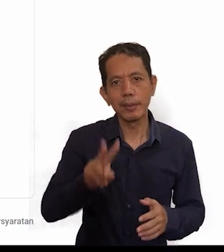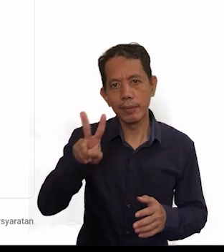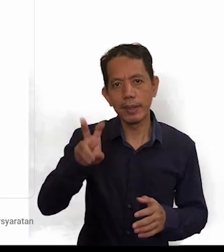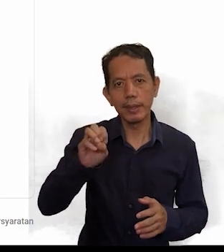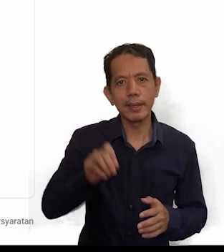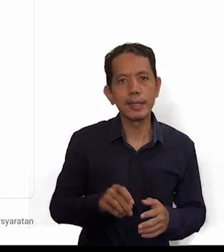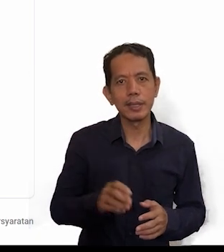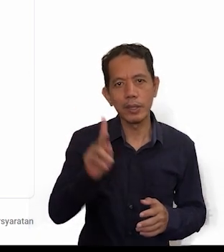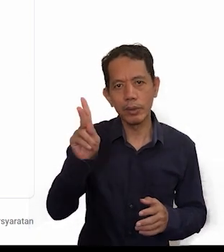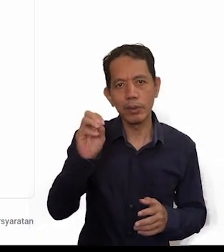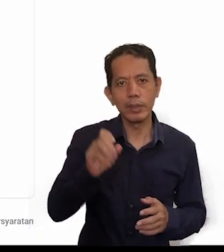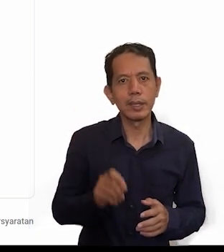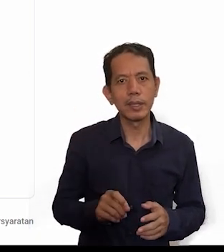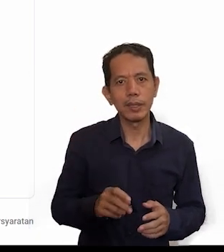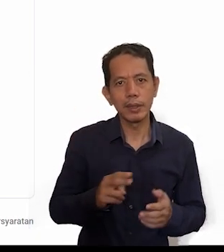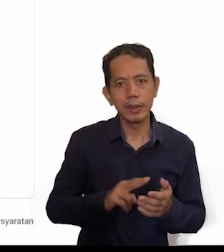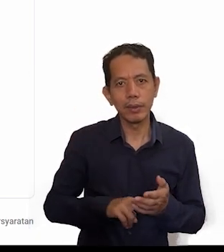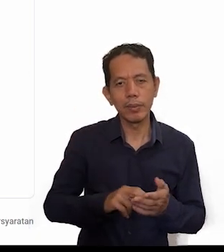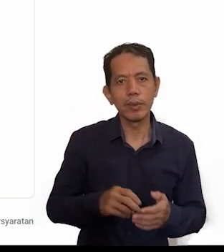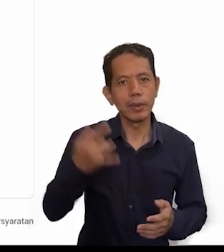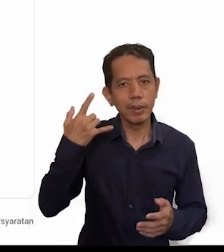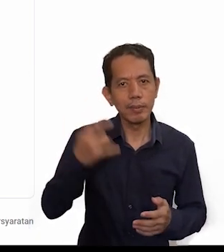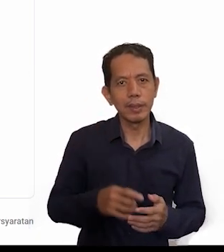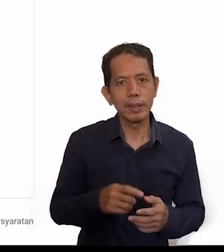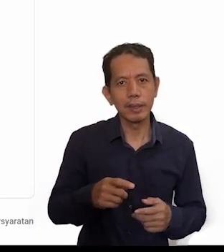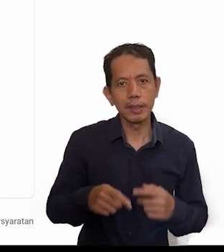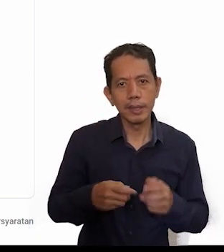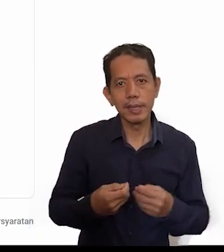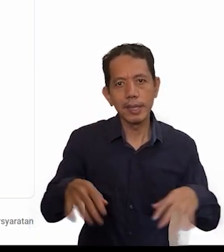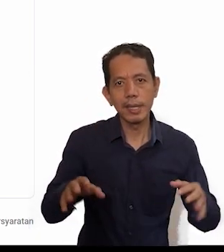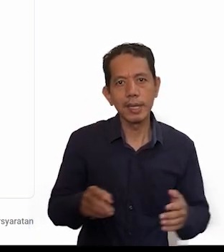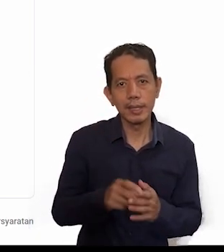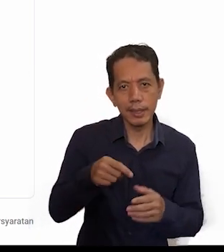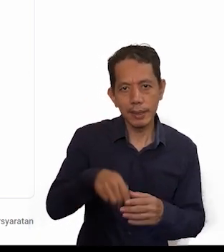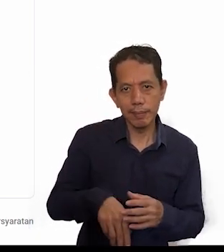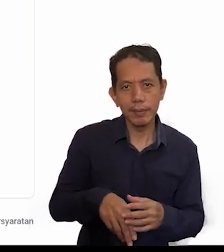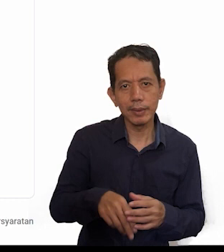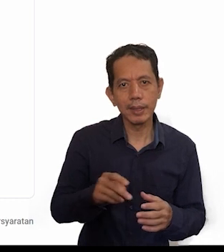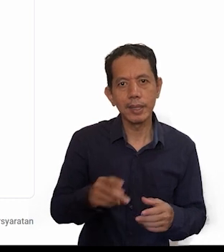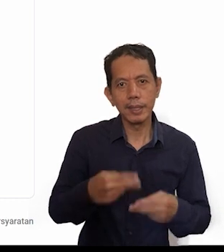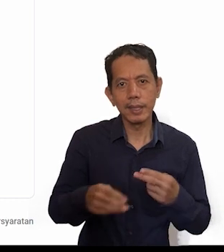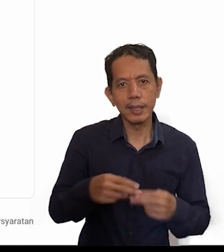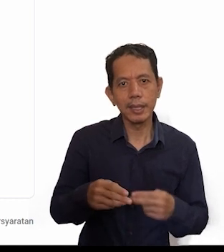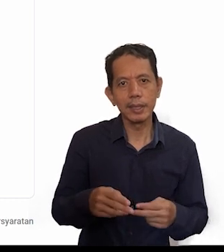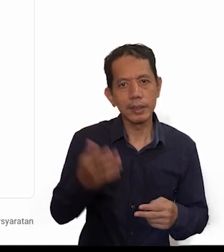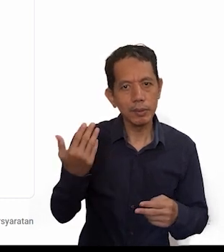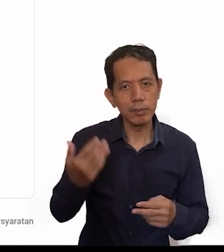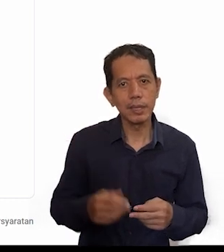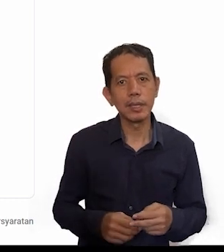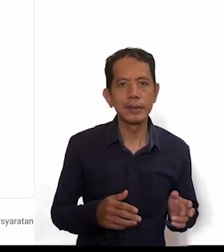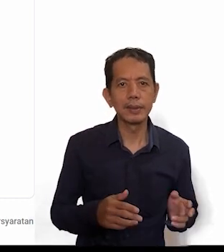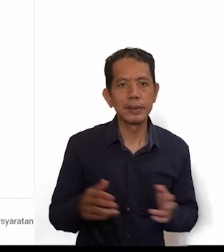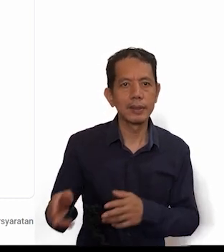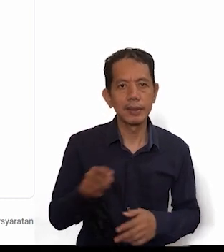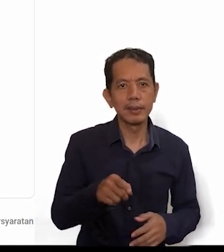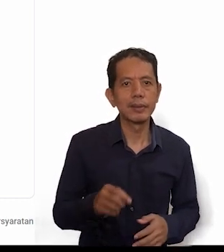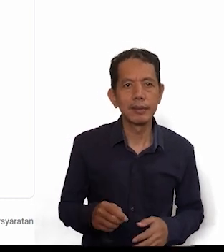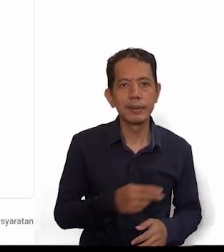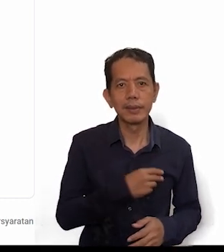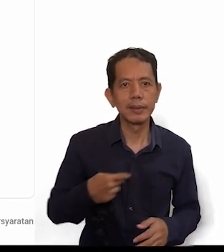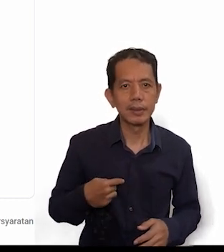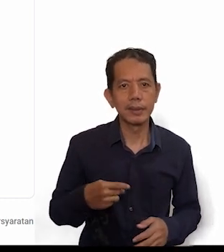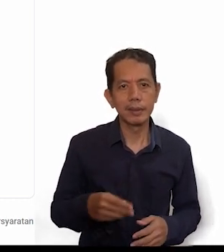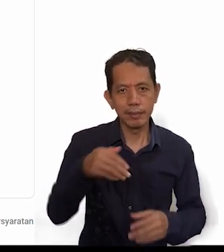verifikasi kode ke nomor handphone yang telah diinputkan rekan-rekan sebelumnya. Setelah